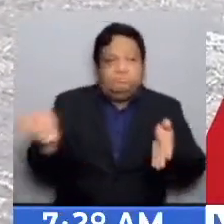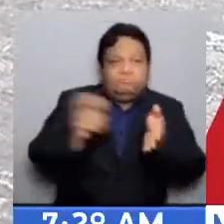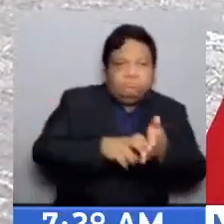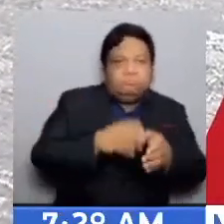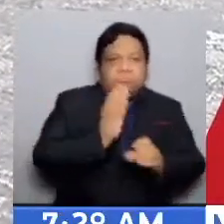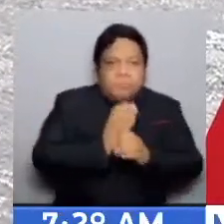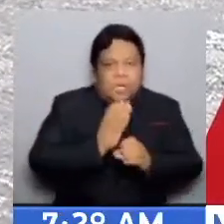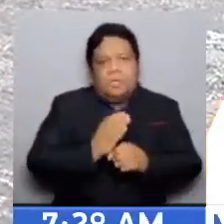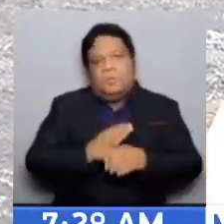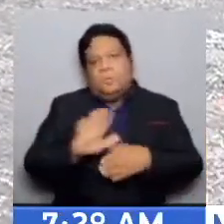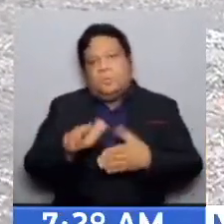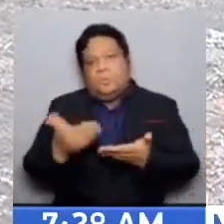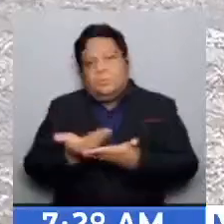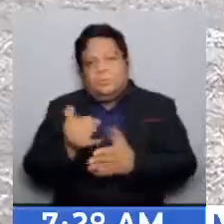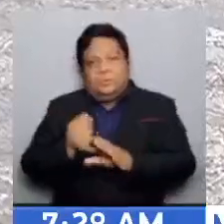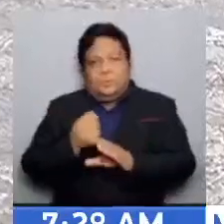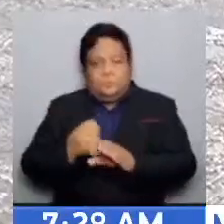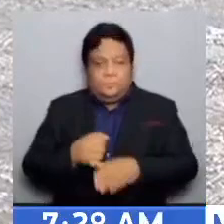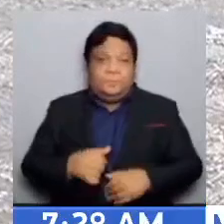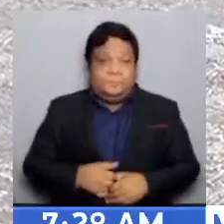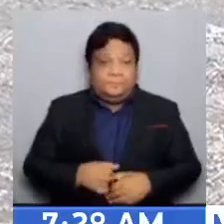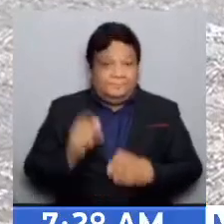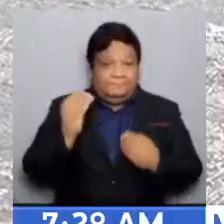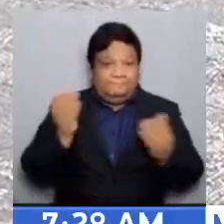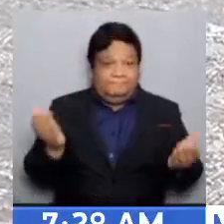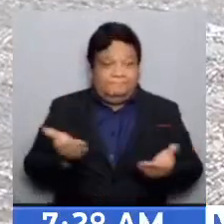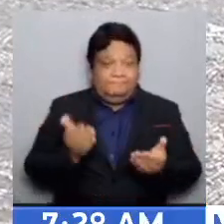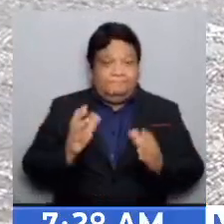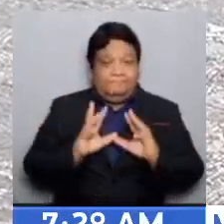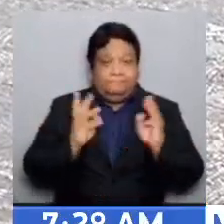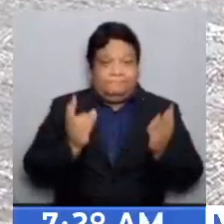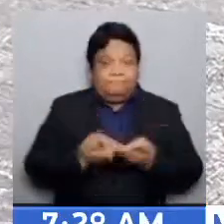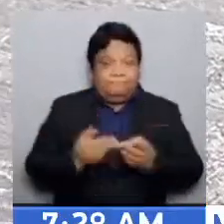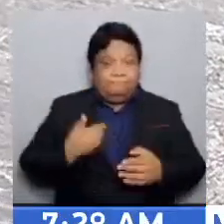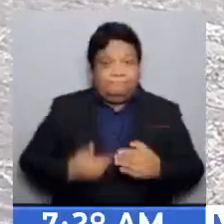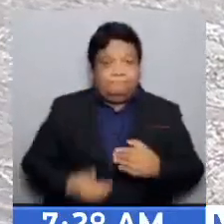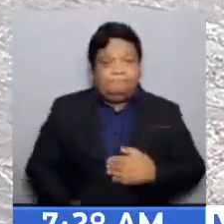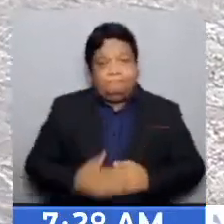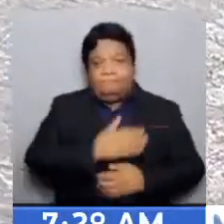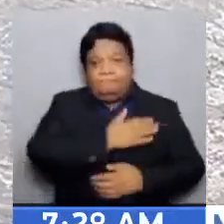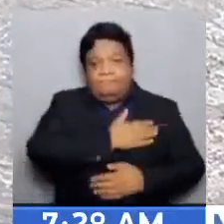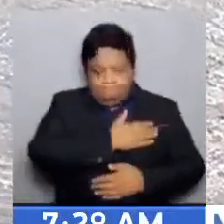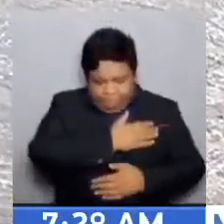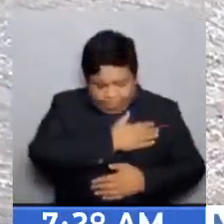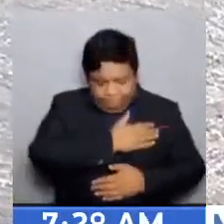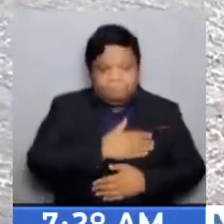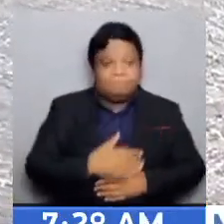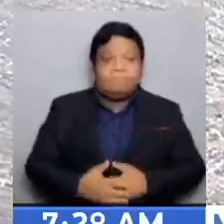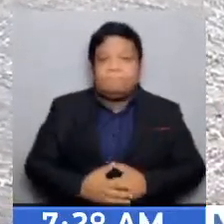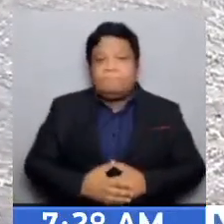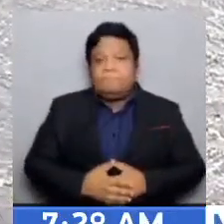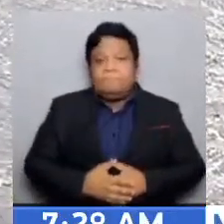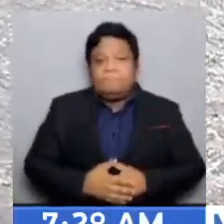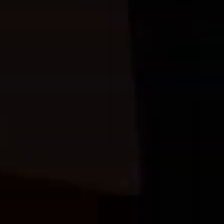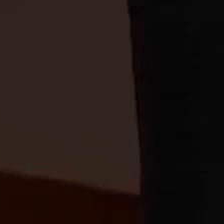Yan muna ilitas mula rito sa Commonwealth Avenue sa Quezon City. Ako po si James Agustin Bumpuso para sa Pilipino.